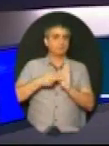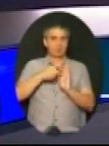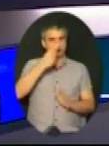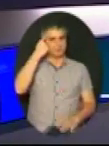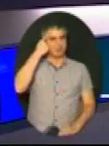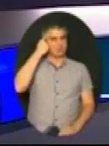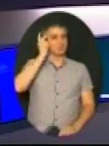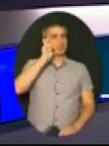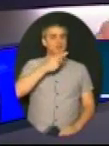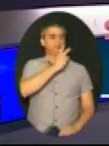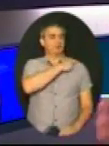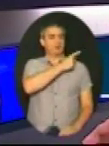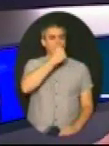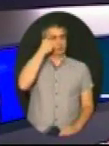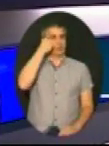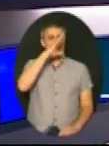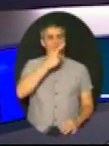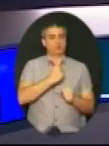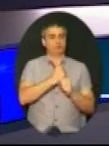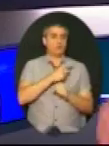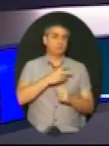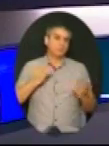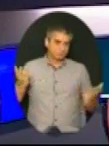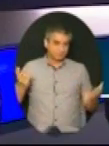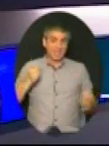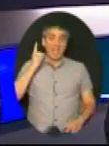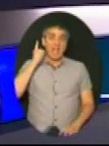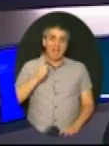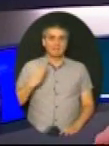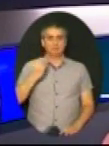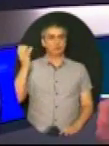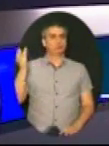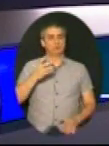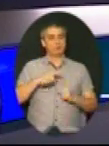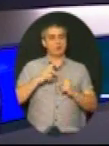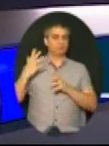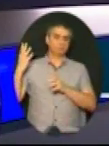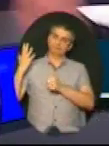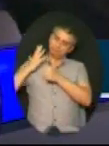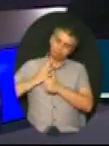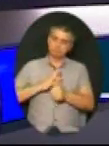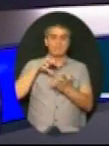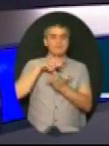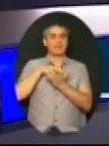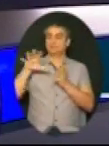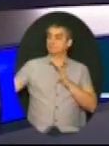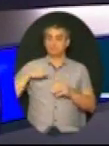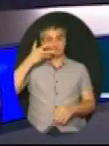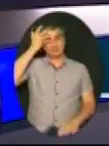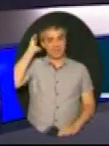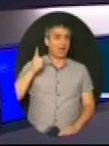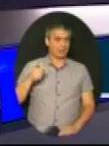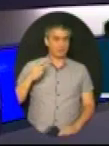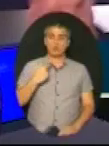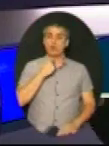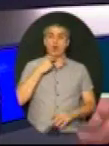יודע שיש גנרל שהוא יודע מה שהוא עושה, אוקיי? חייבים מישהו שיסחוף את המרכז, ייקח מיאיר לפיד